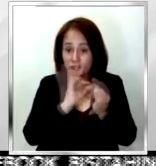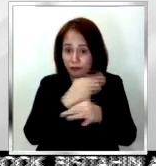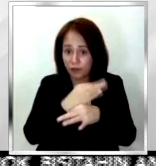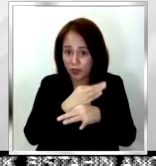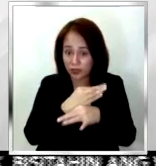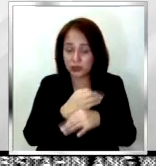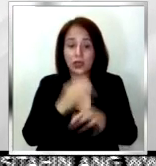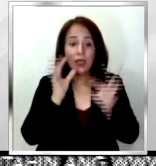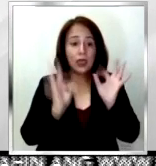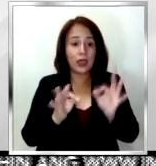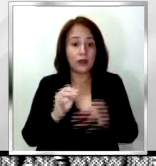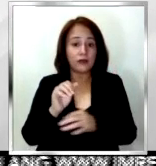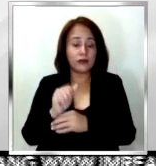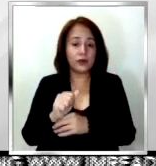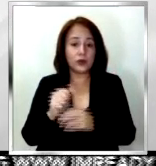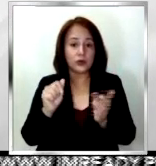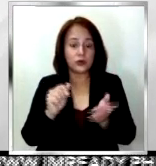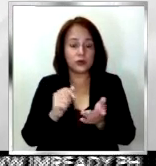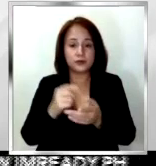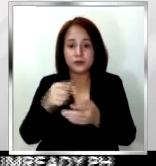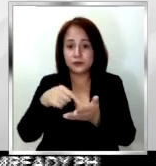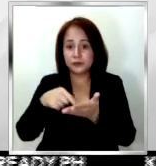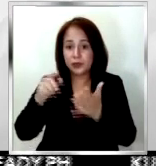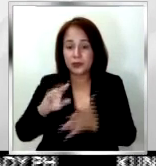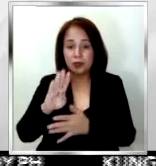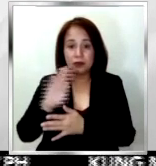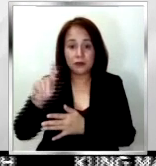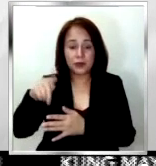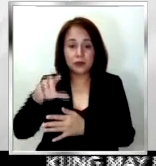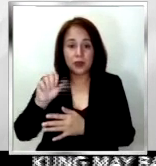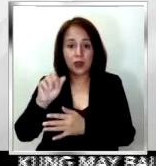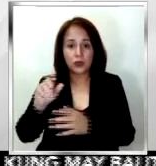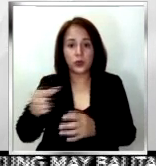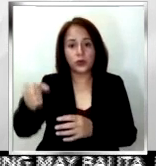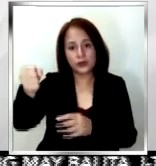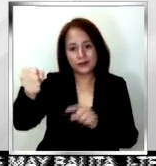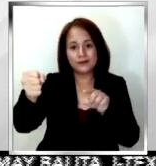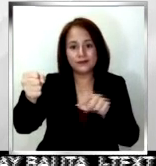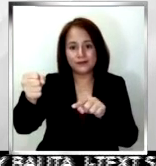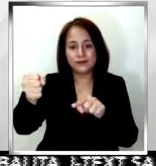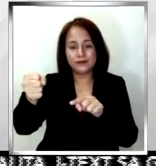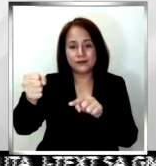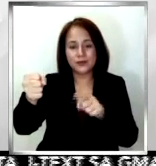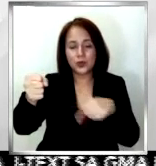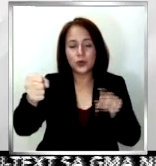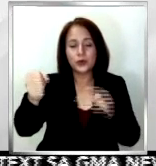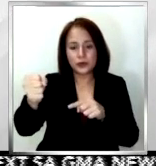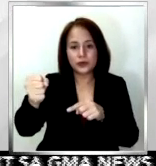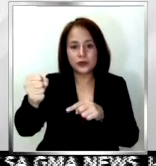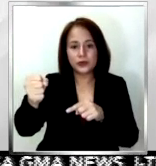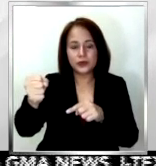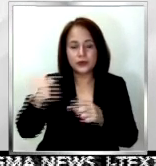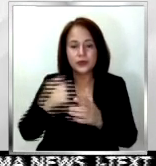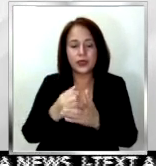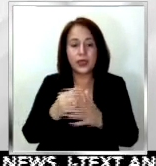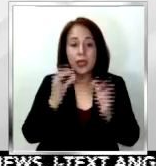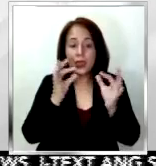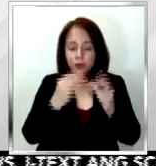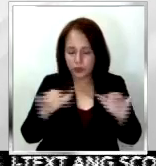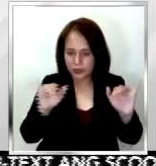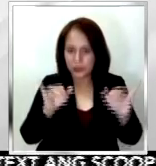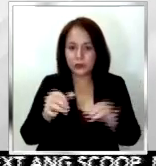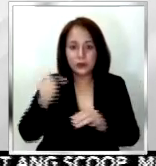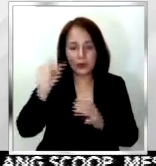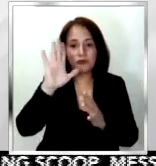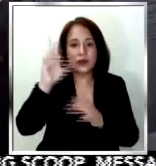AF payment o yung provider ng beep card, isususpend muna natin yan. Iyon. Ng 5 days. Sabi nga, isuspend muna ng 5 days hanggat